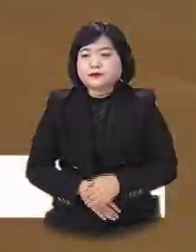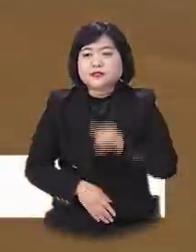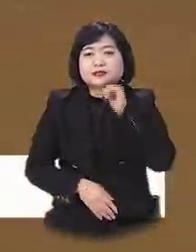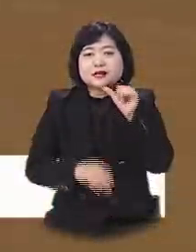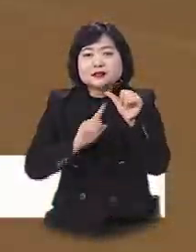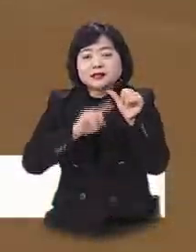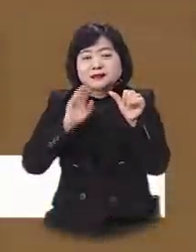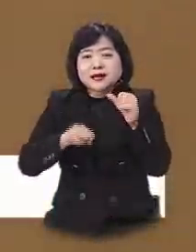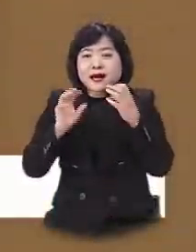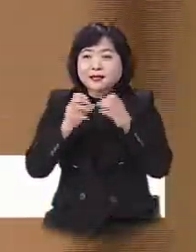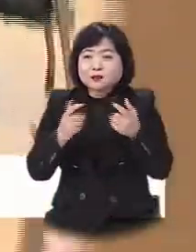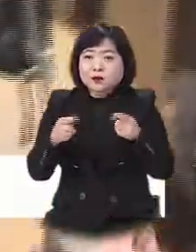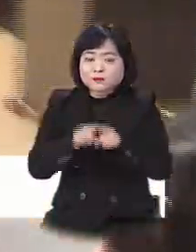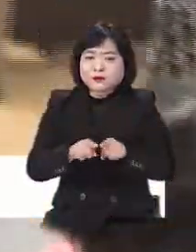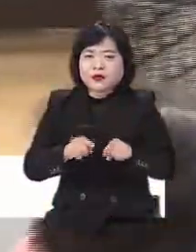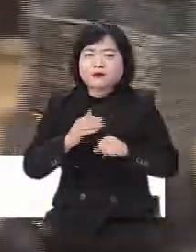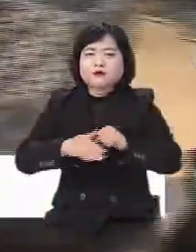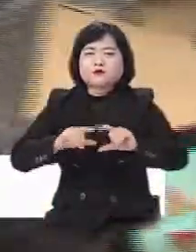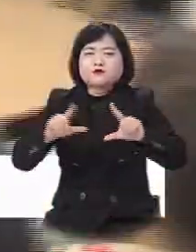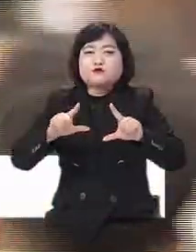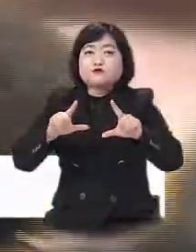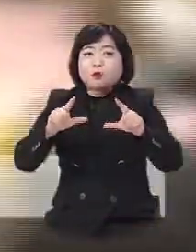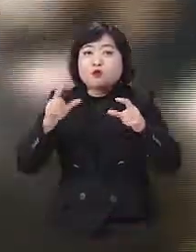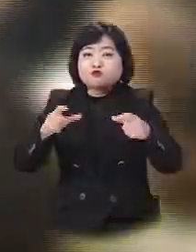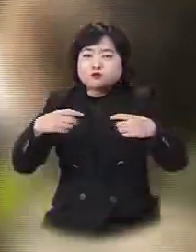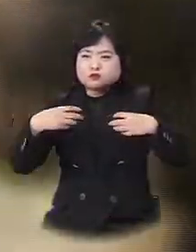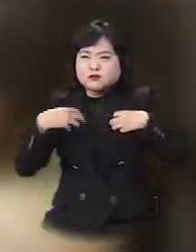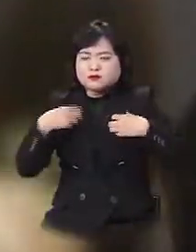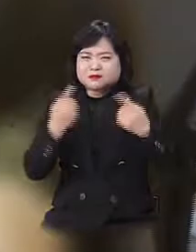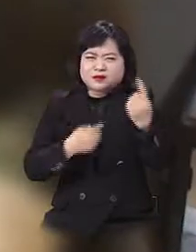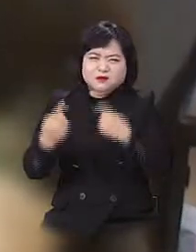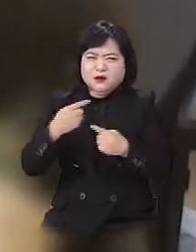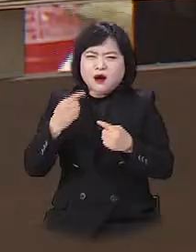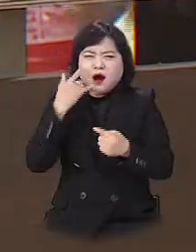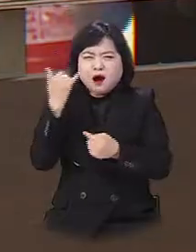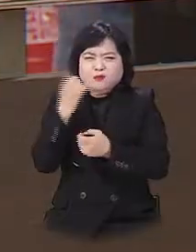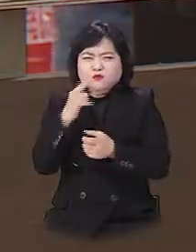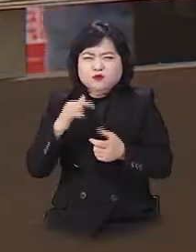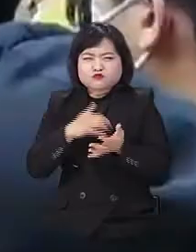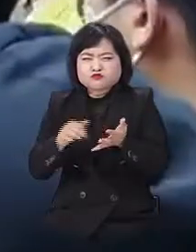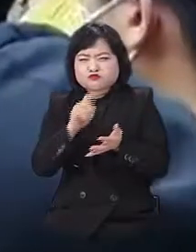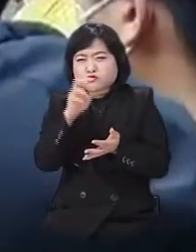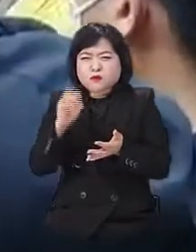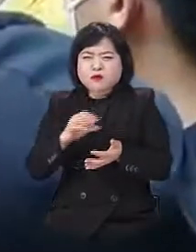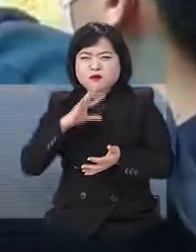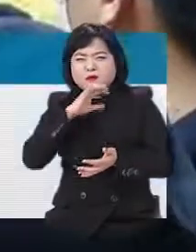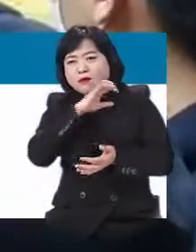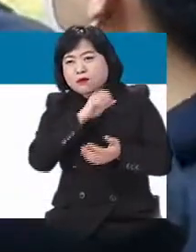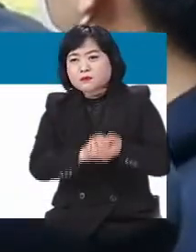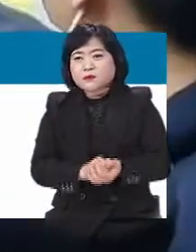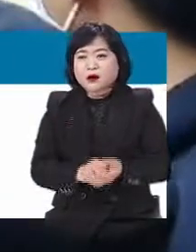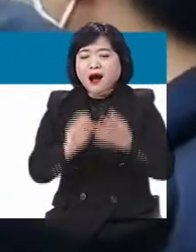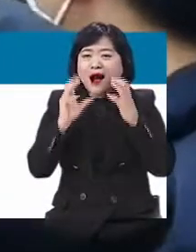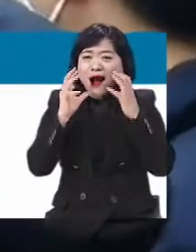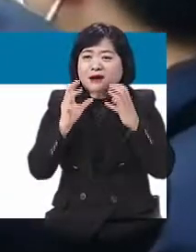5살 이하 아이들과 함께 대구 동구청을 찾은 학부모 수십 명이 강하게 항의합니다.